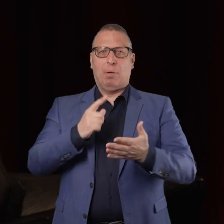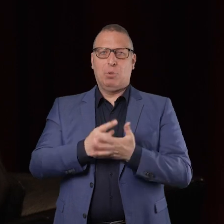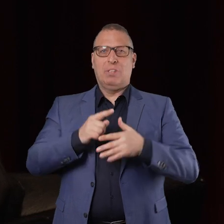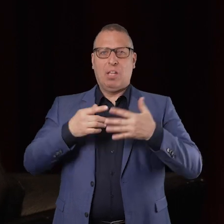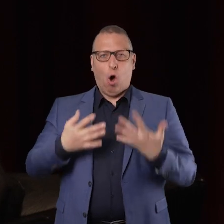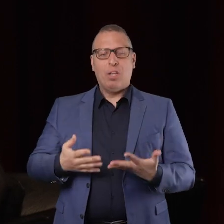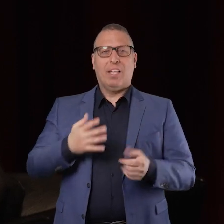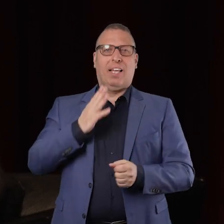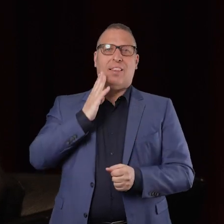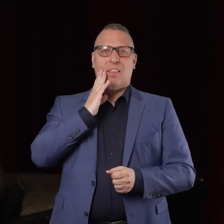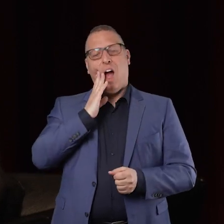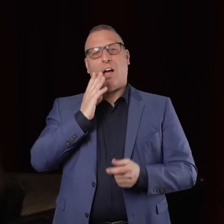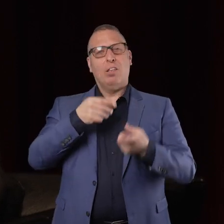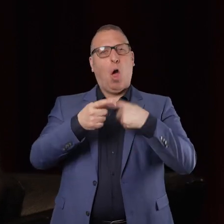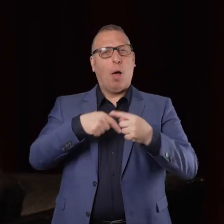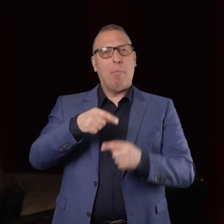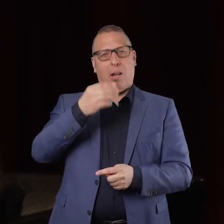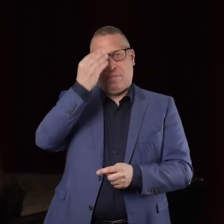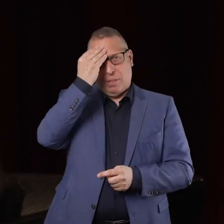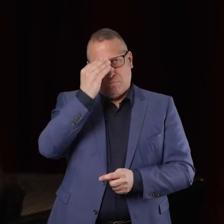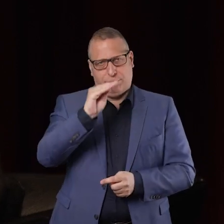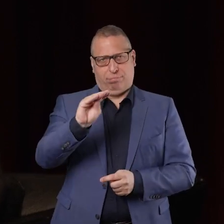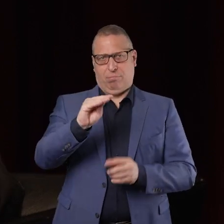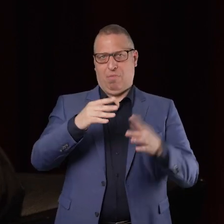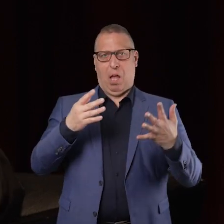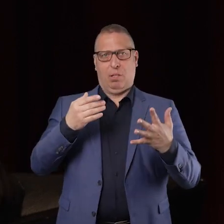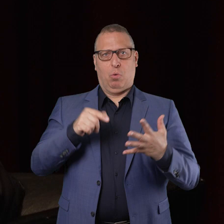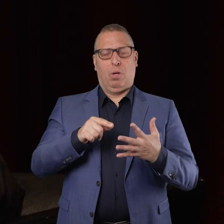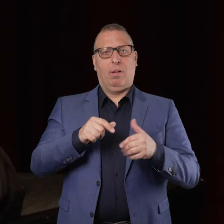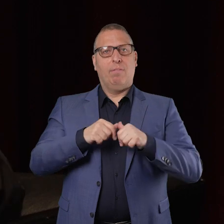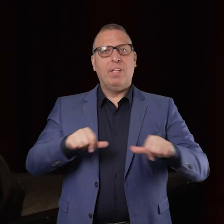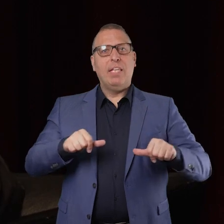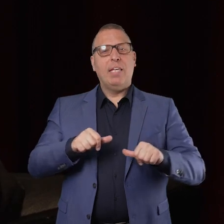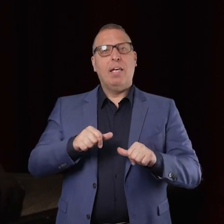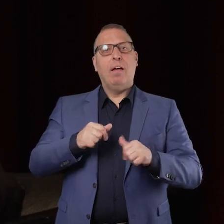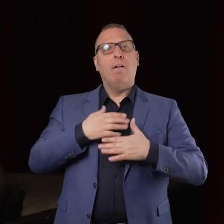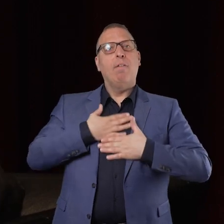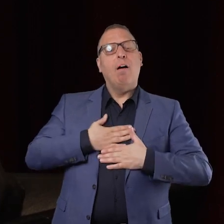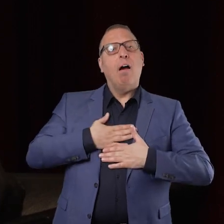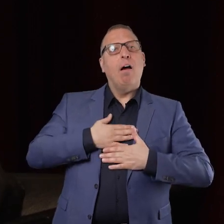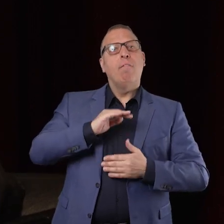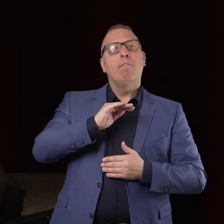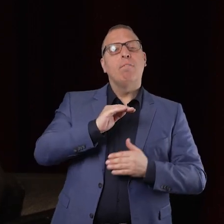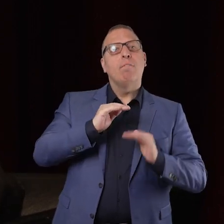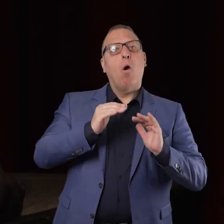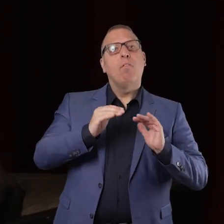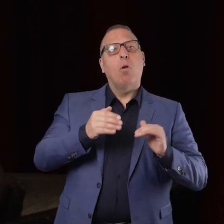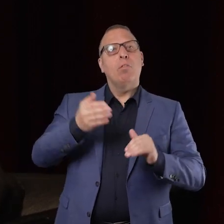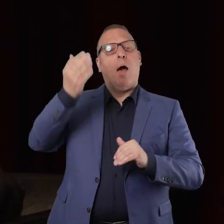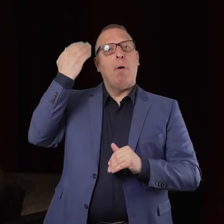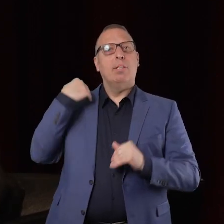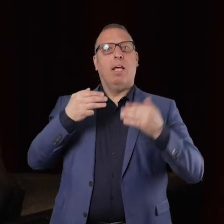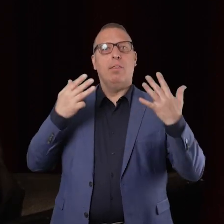muss vielleicht jetzt an dem Tag auch noch einmal betonen, wie wohlwollend das auch von der Schweiz gesehen